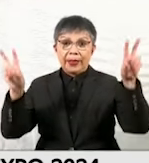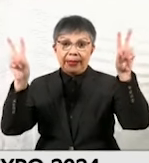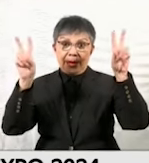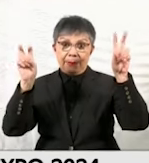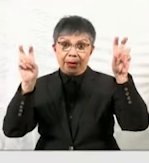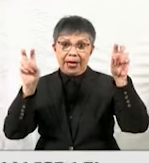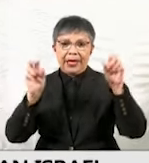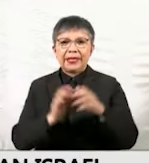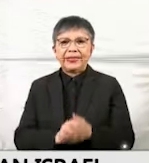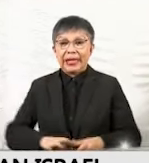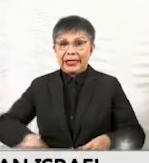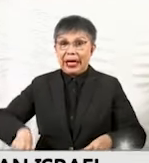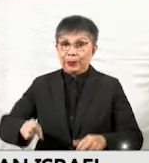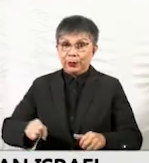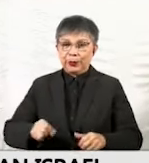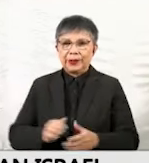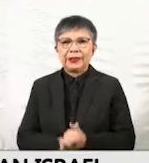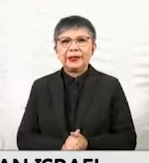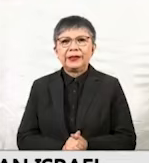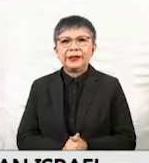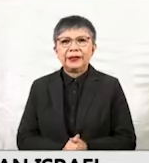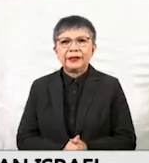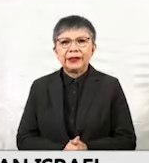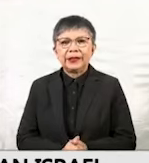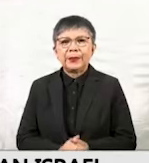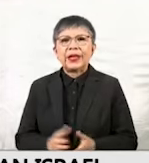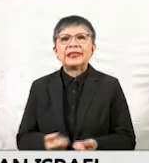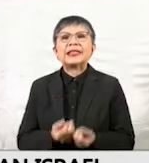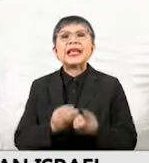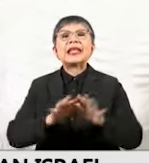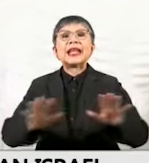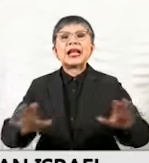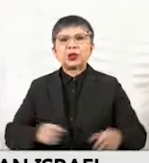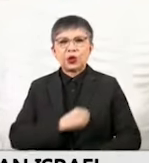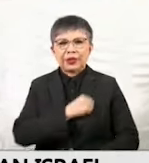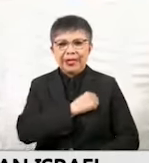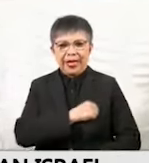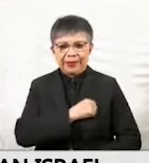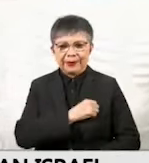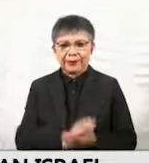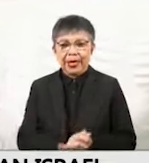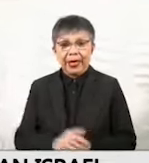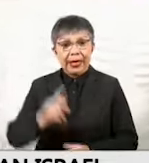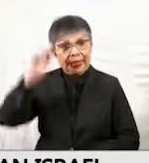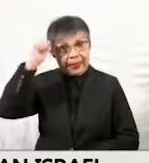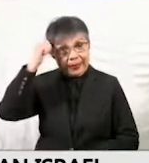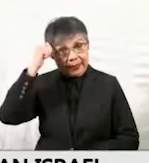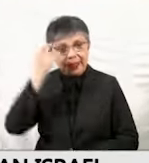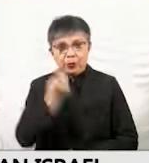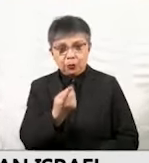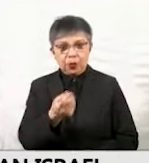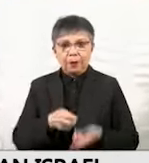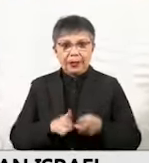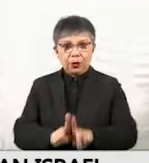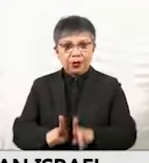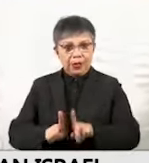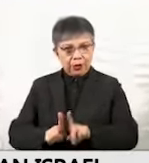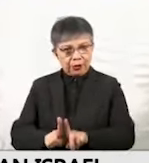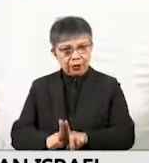diusur malam ini yakni ekonomi dan kesejahteraan sosial dan kami juga Ingatkan Kembali kepada para pasangan